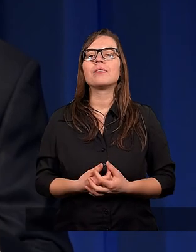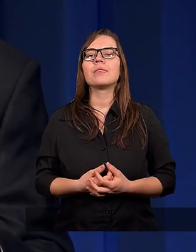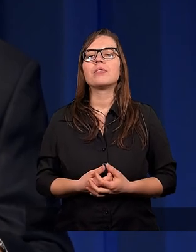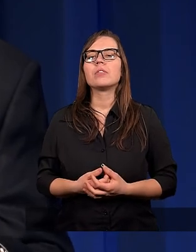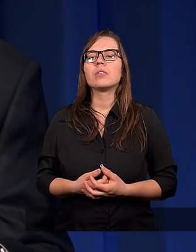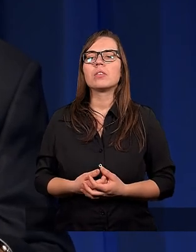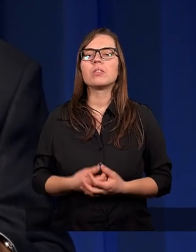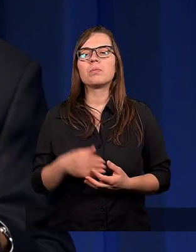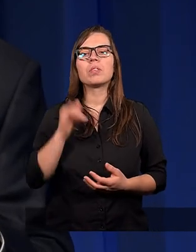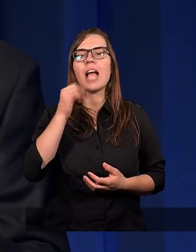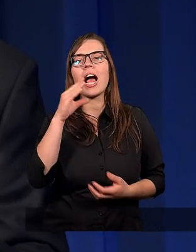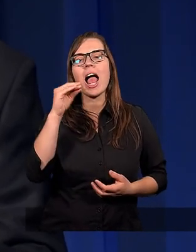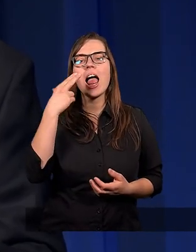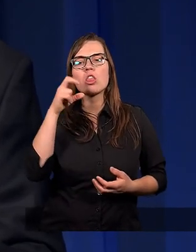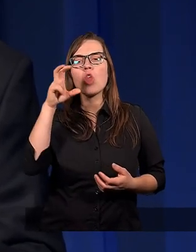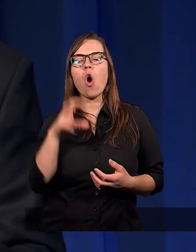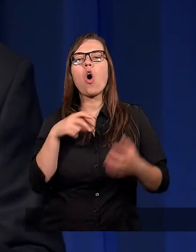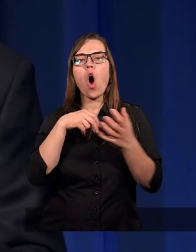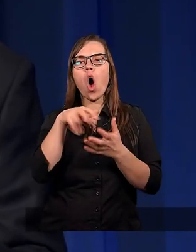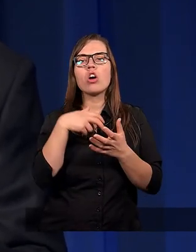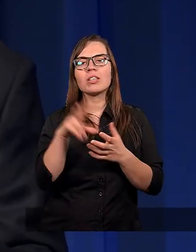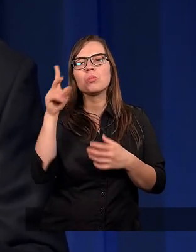Ile lat Henoch chodził z Bogiem?